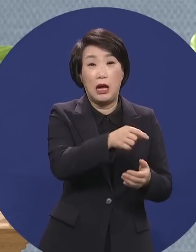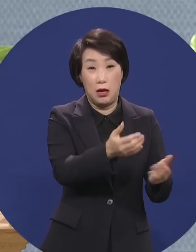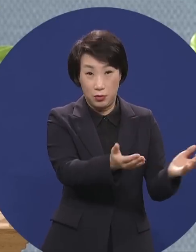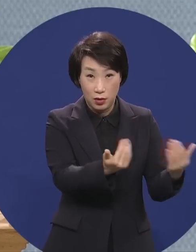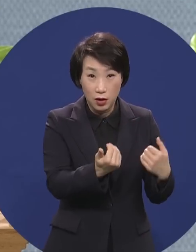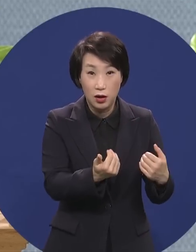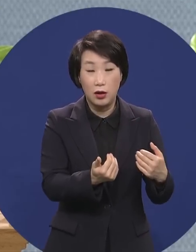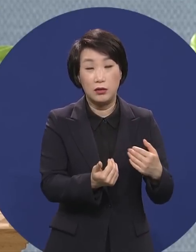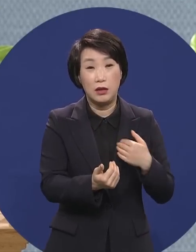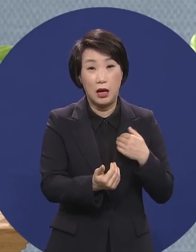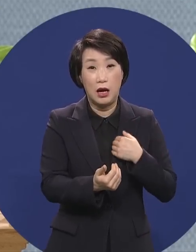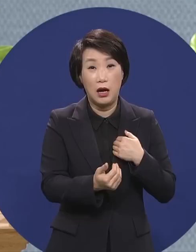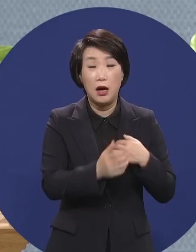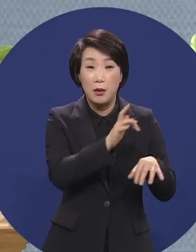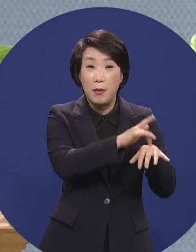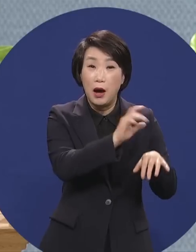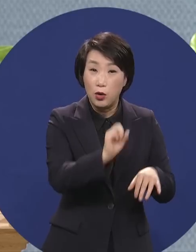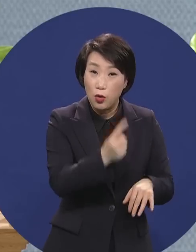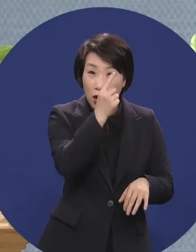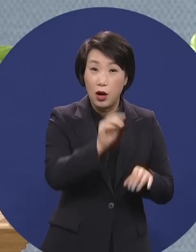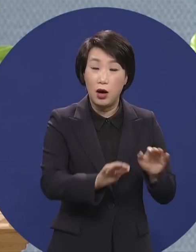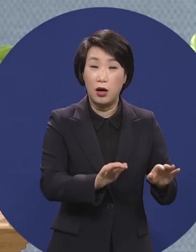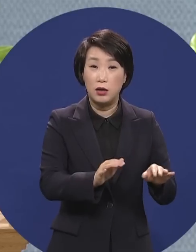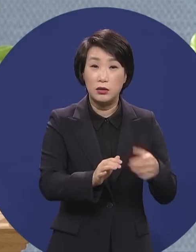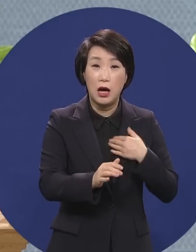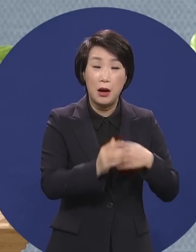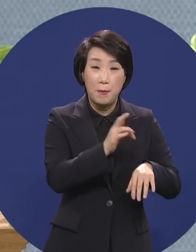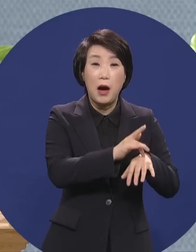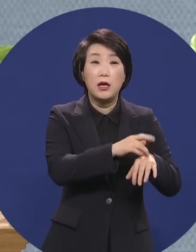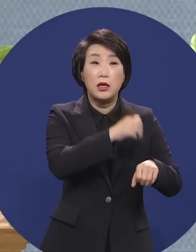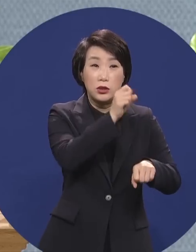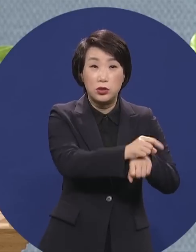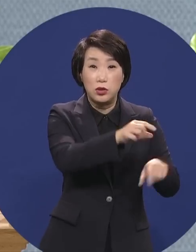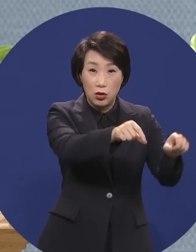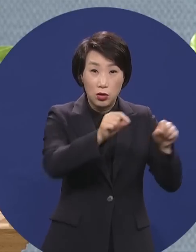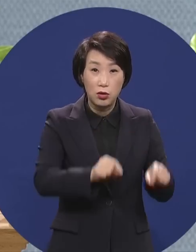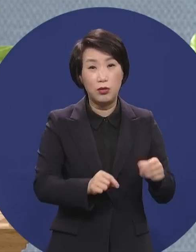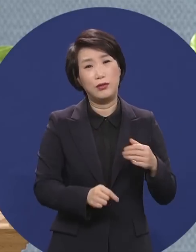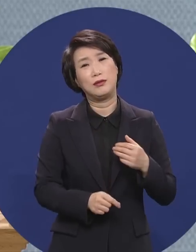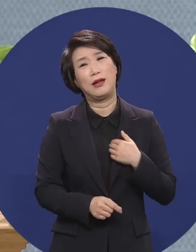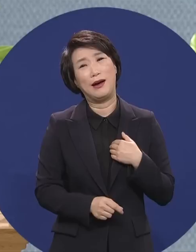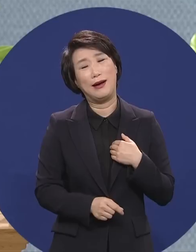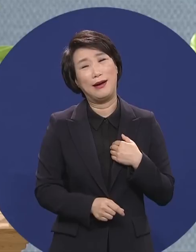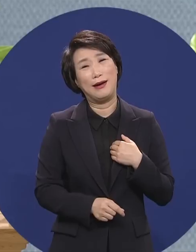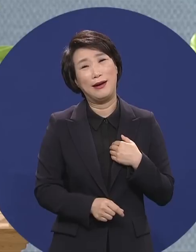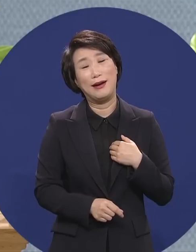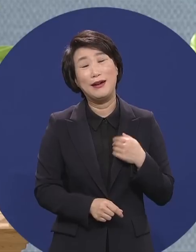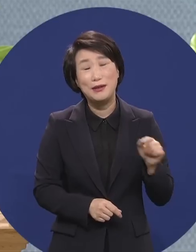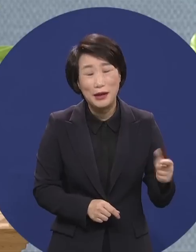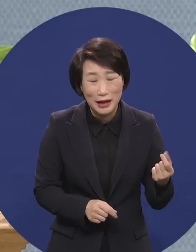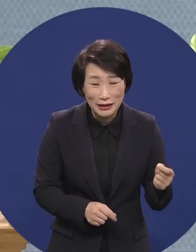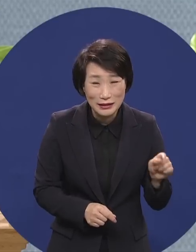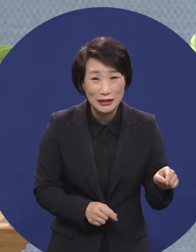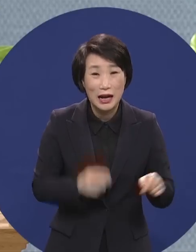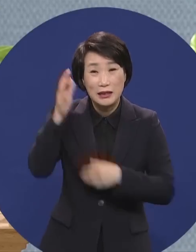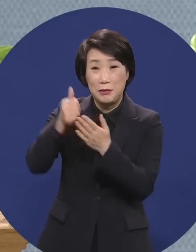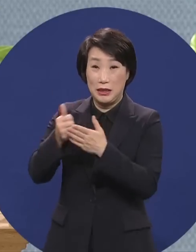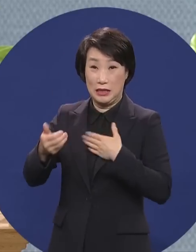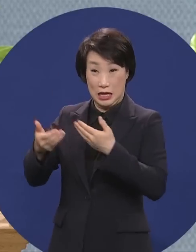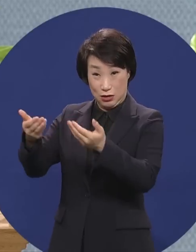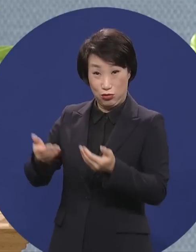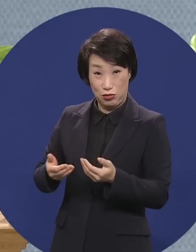받아들여 마귀로 말미암아 마귀의 특성을 가졌으니 이렇게 하나님이 내게